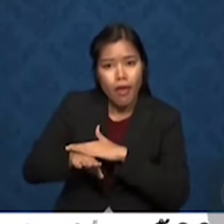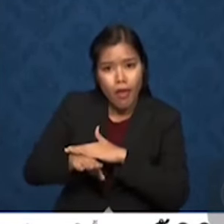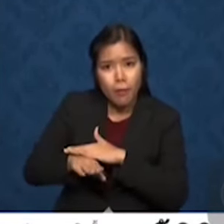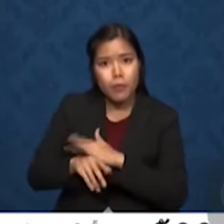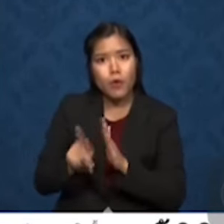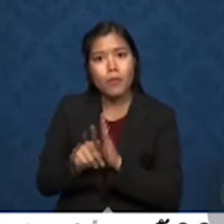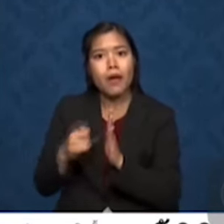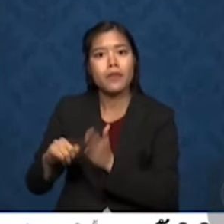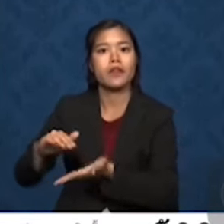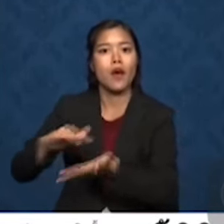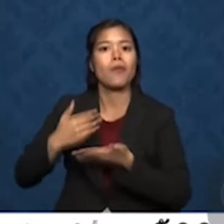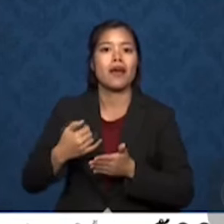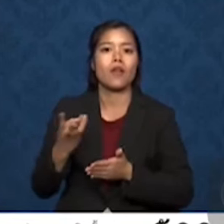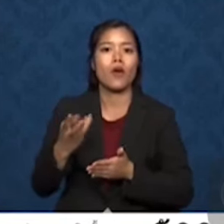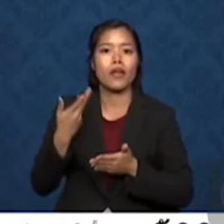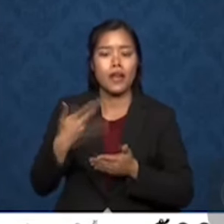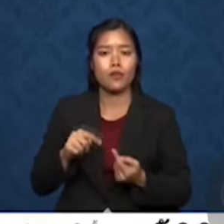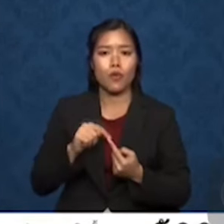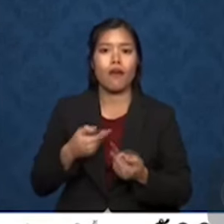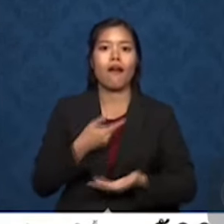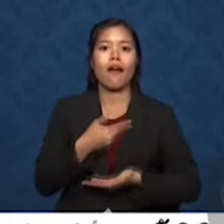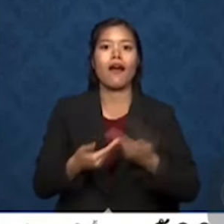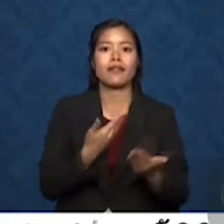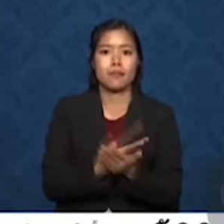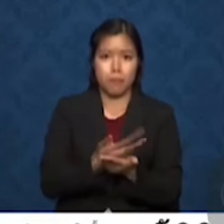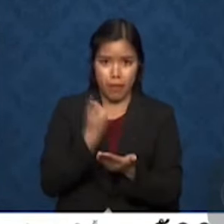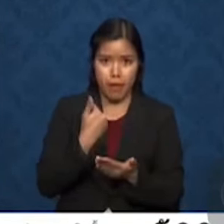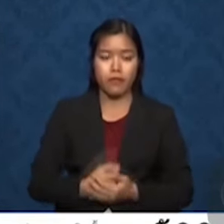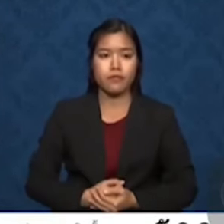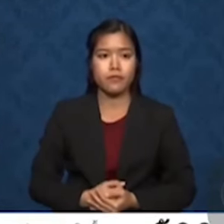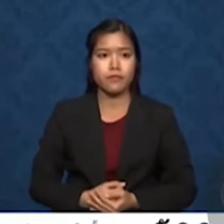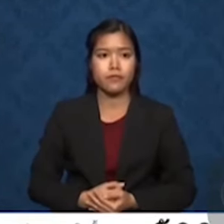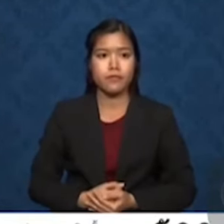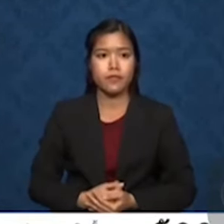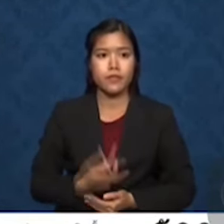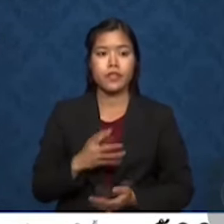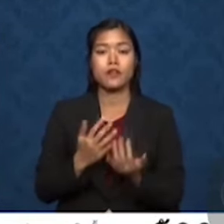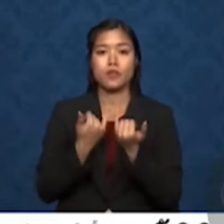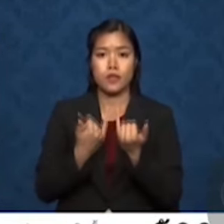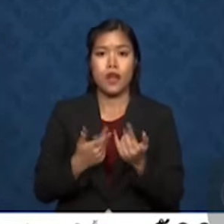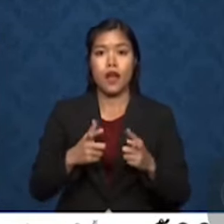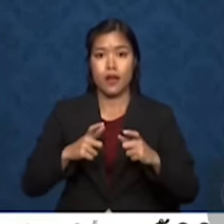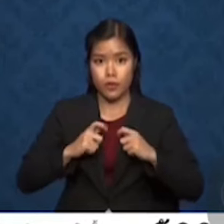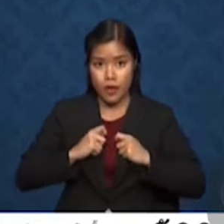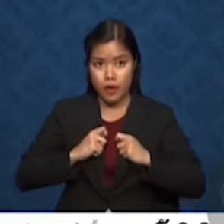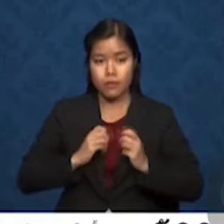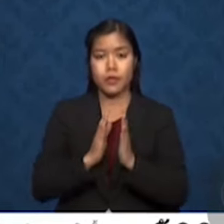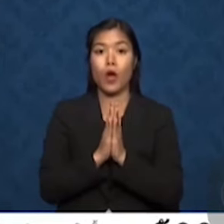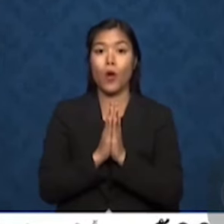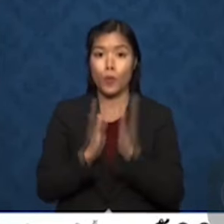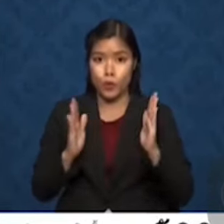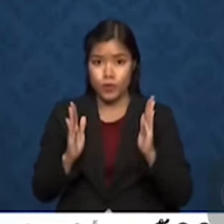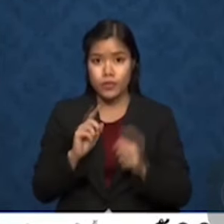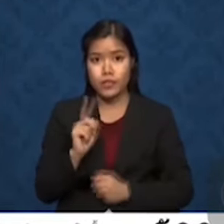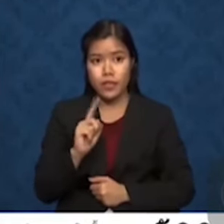สมดุลกันนะครับแต่ทั้งนี้ทั้งนั้นครับท่านประธานครับต้องขออนุญาตกราบขอบพระคุณนะครับ